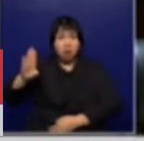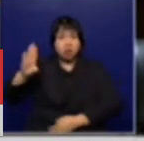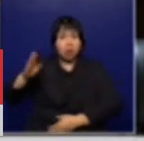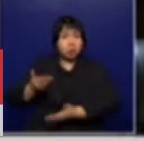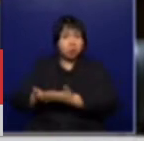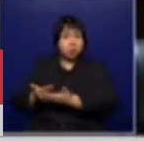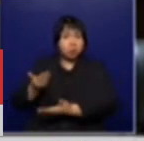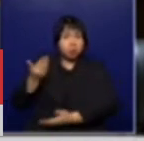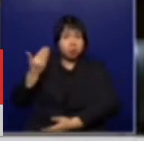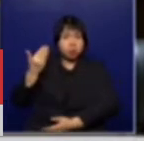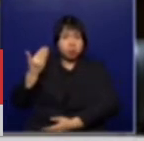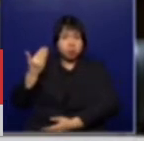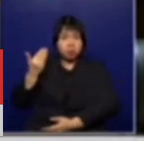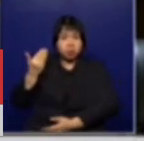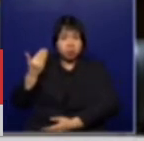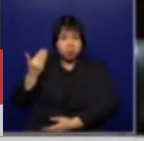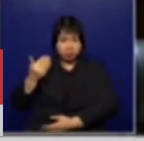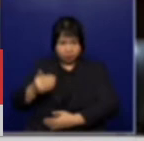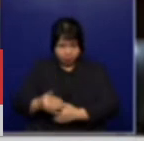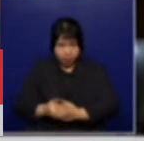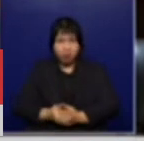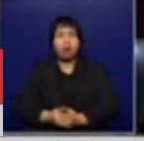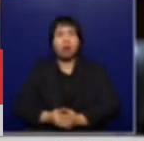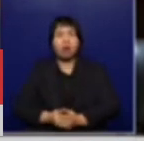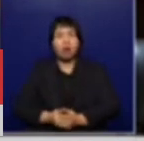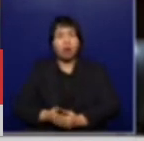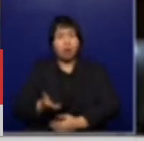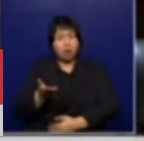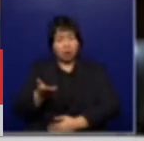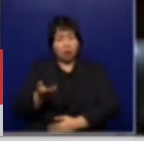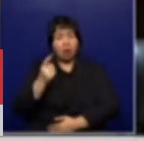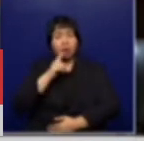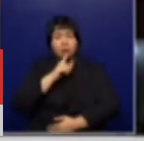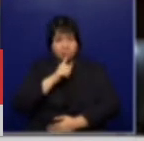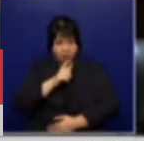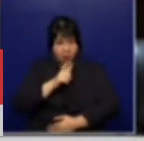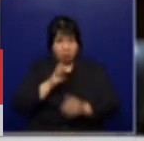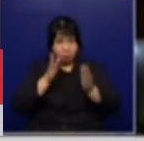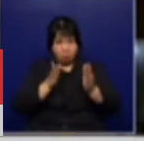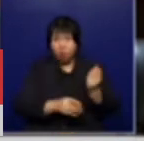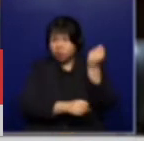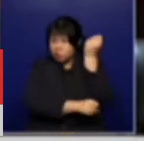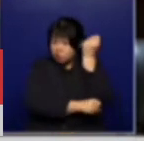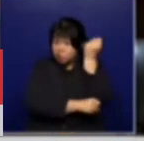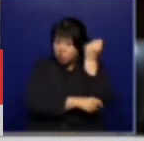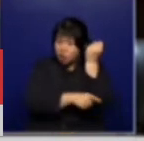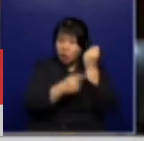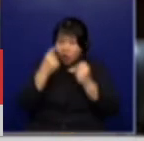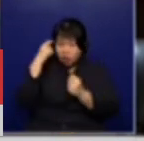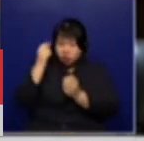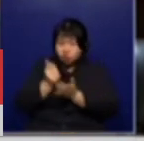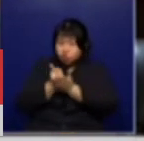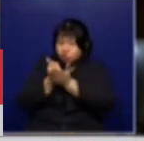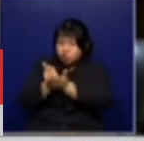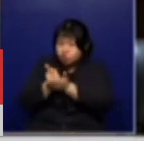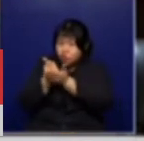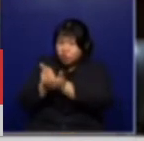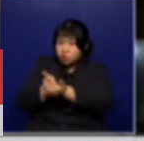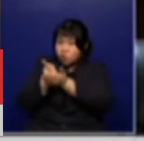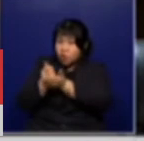งขึ้นแท้จริงแล้วค่ะท่านจงใจใช้คนจนเป็นเครื่องผันเงินให้กับเจ้าสัวใช่หรือ